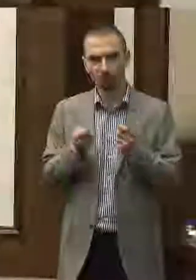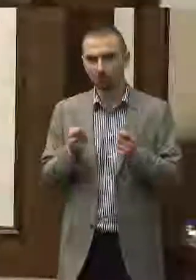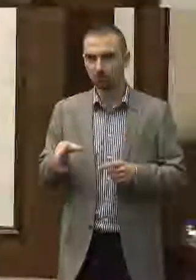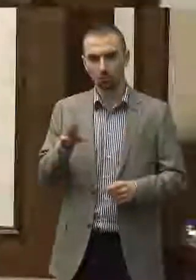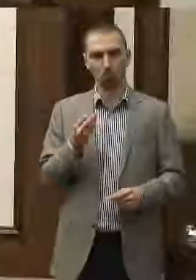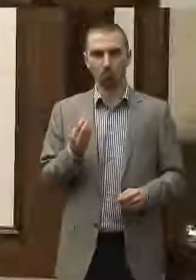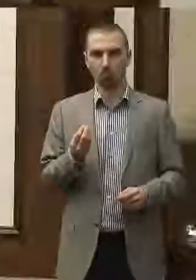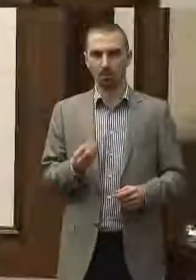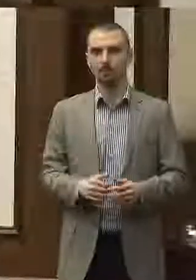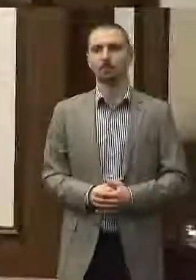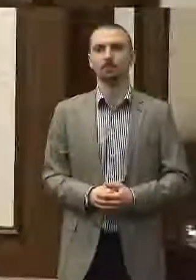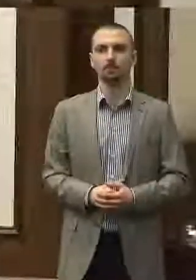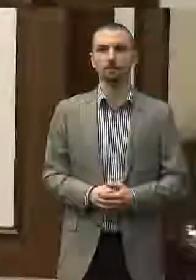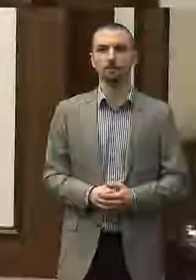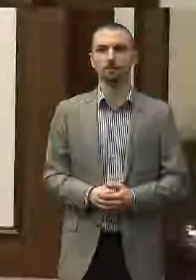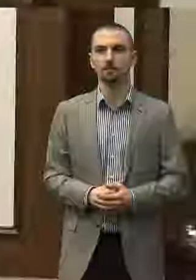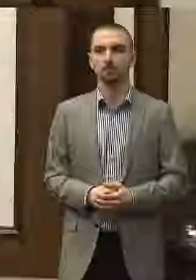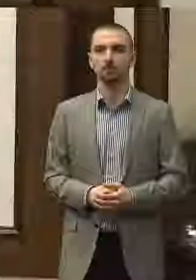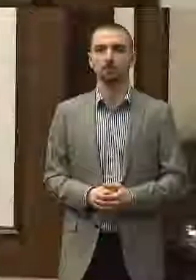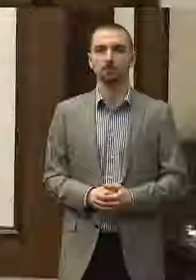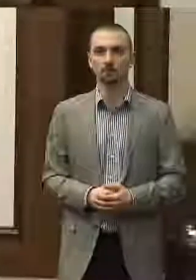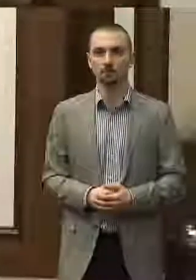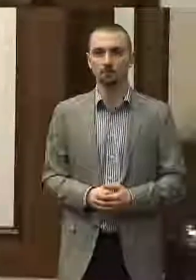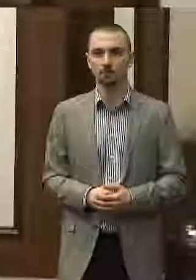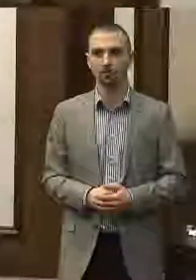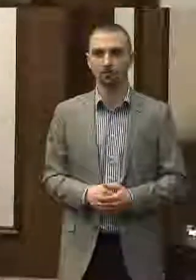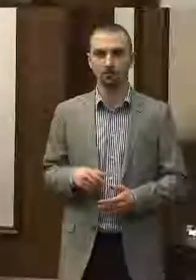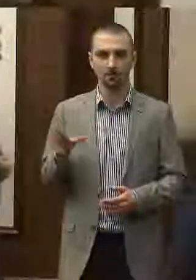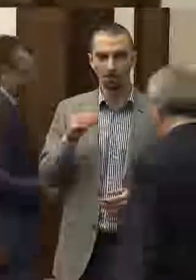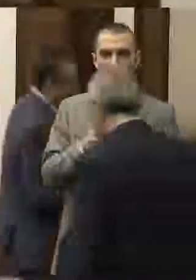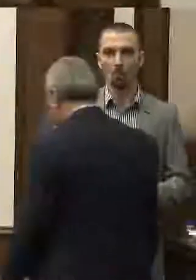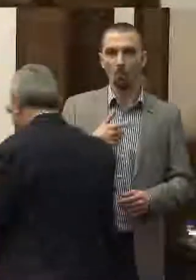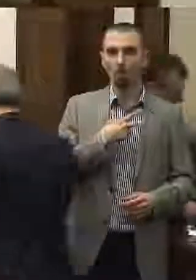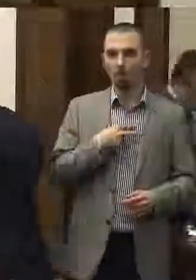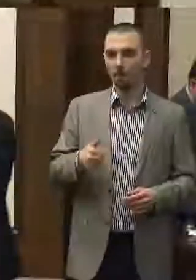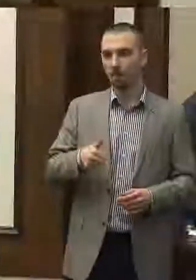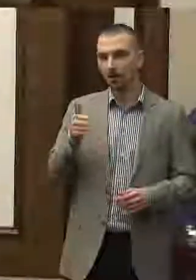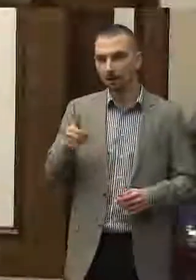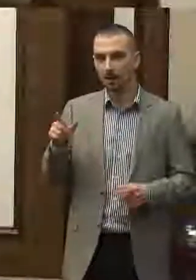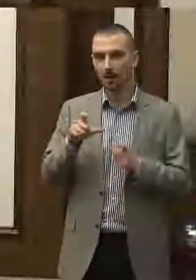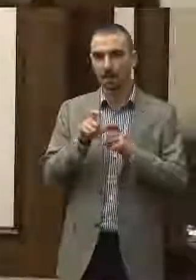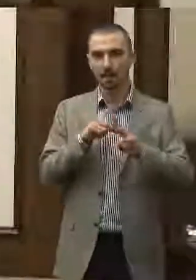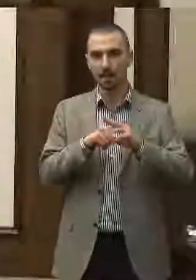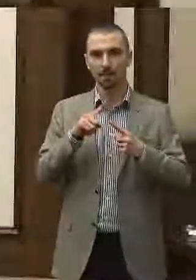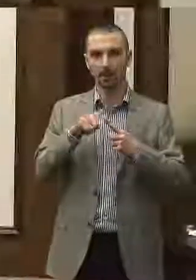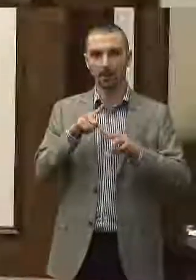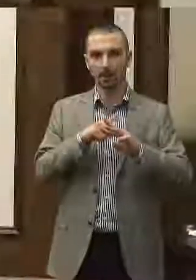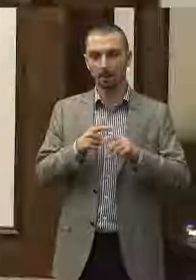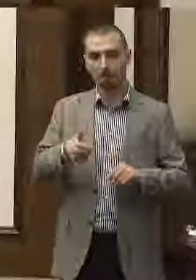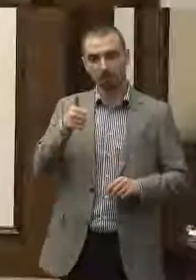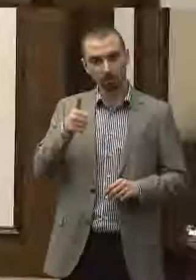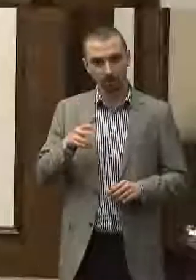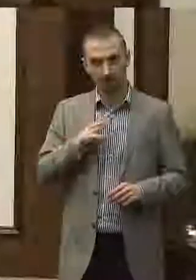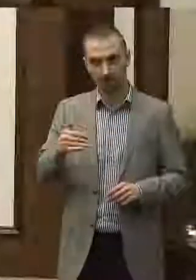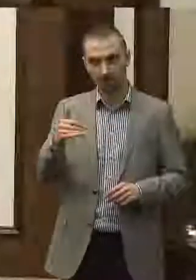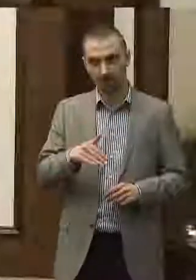burada. Ve bugün tabii ki Sayın Hocam bazılarını bizden gizliyor herhalde komisyon başkanı olarak ki GTEM'in başkanı Nurgül Hanım'ı burada gördük.